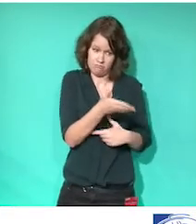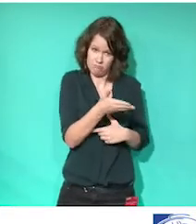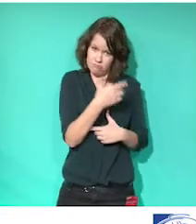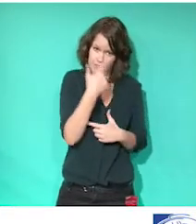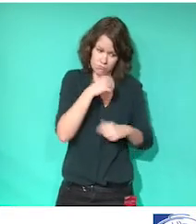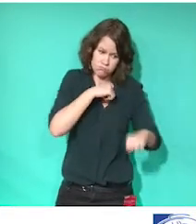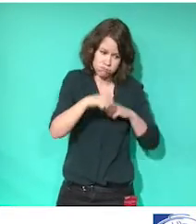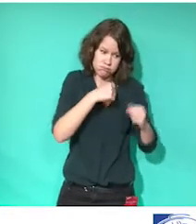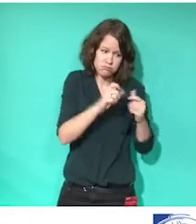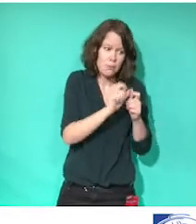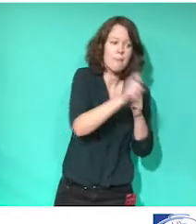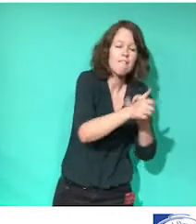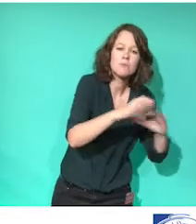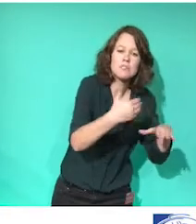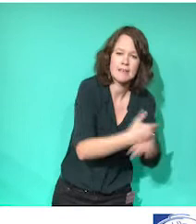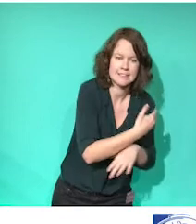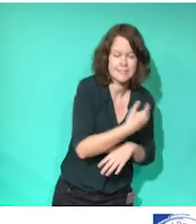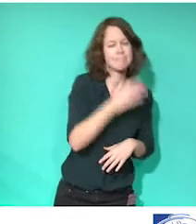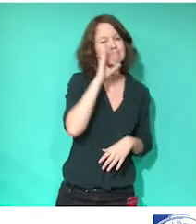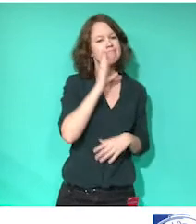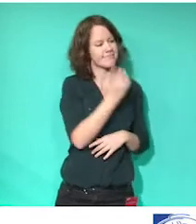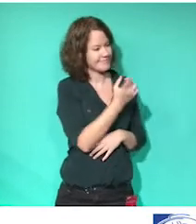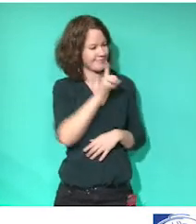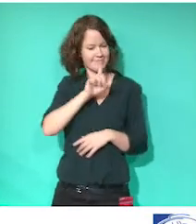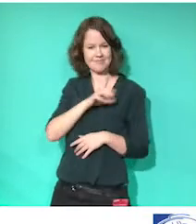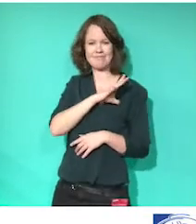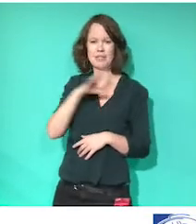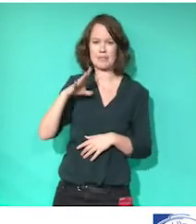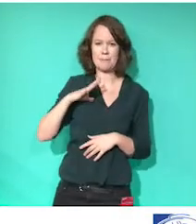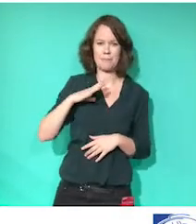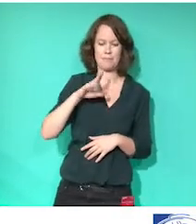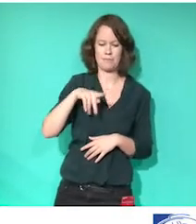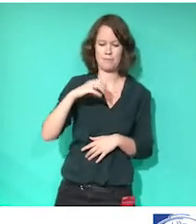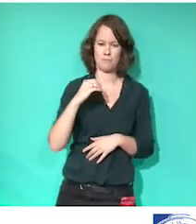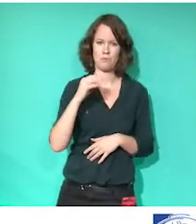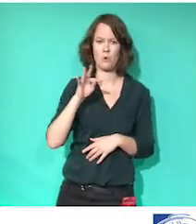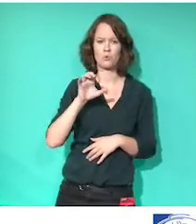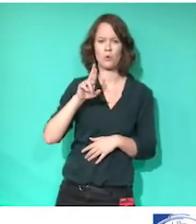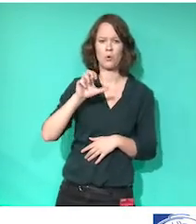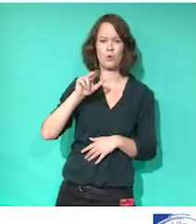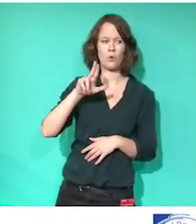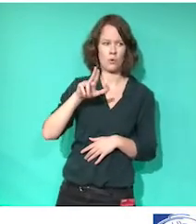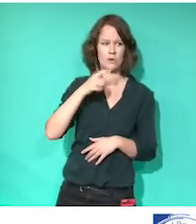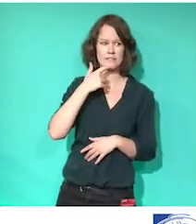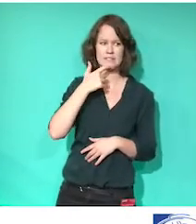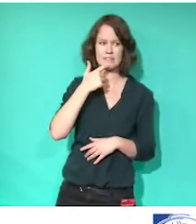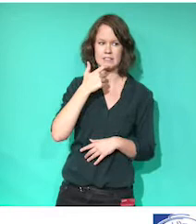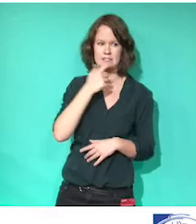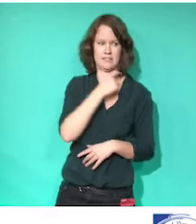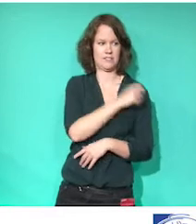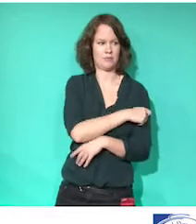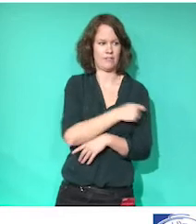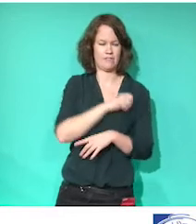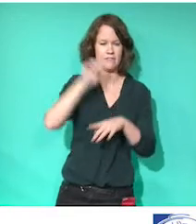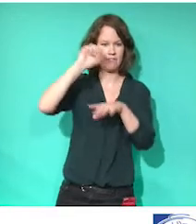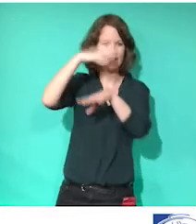de la mobilisation. Et donc j'appelle sur la tribune Marie-Françoise Potreau, présidente de Femixport, où est-elle ? La voici,